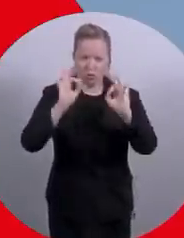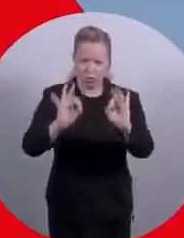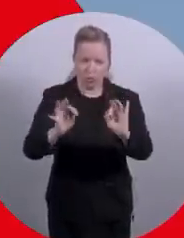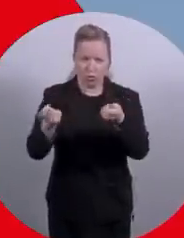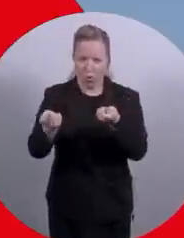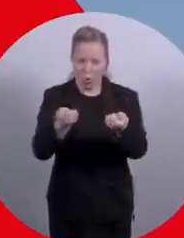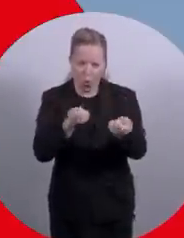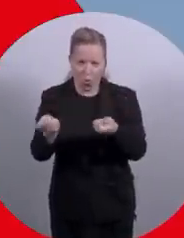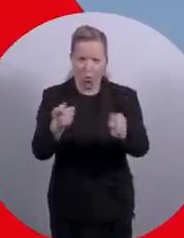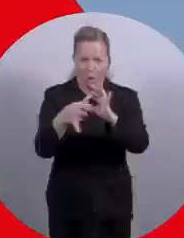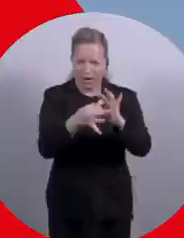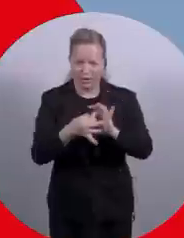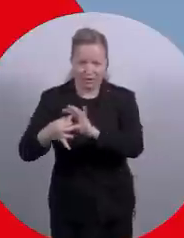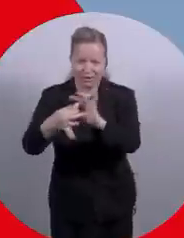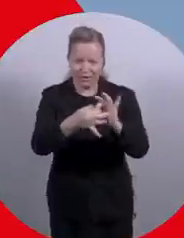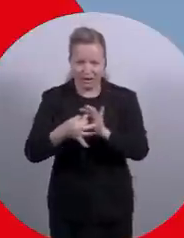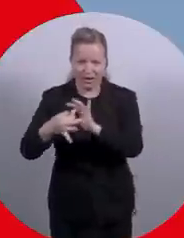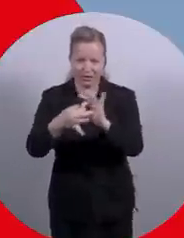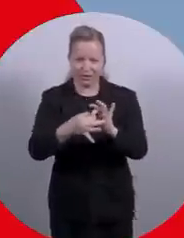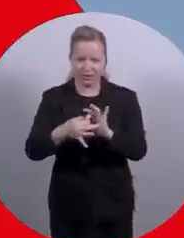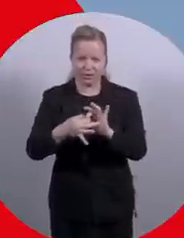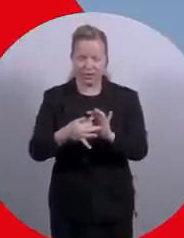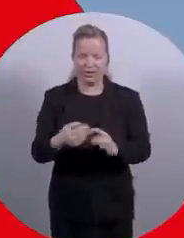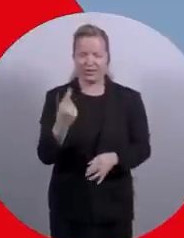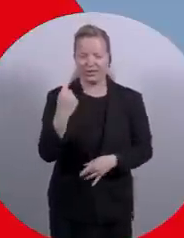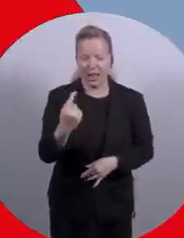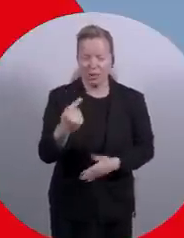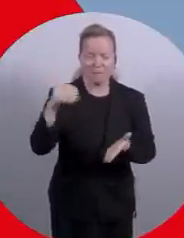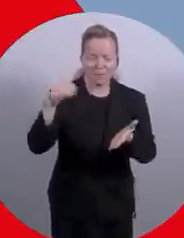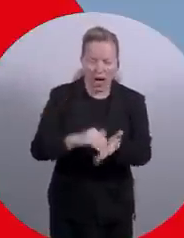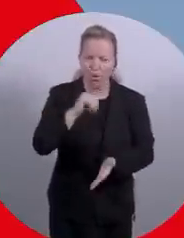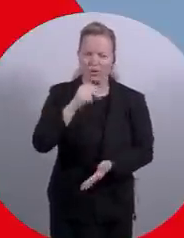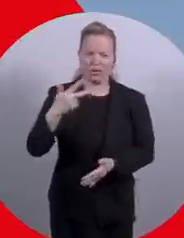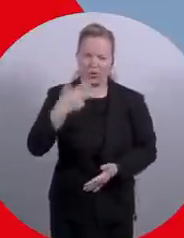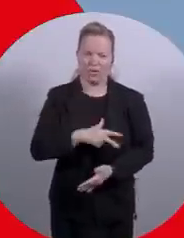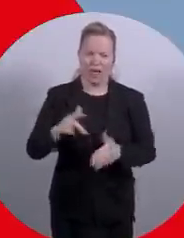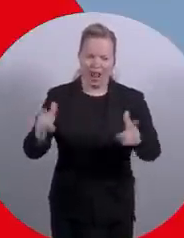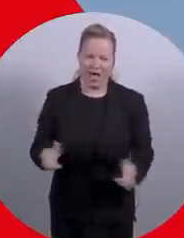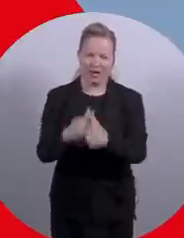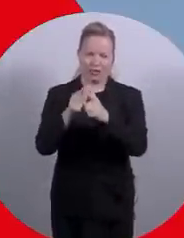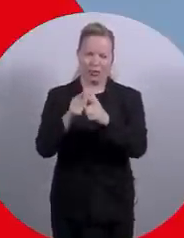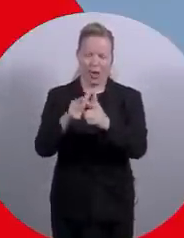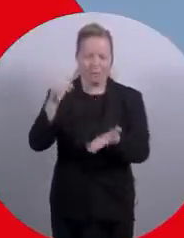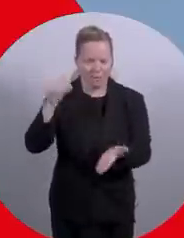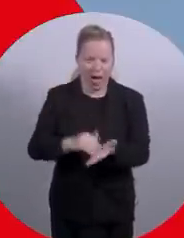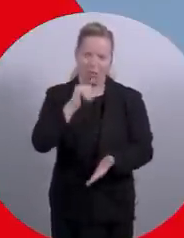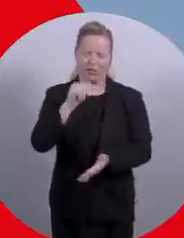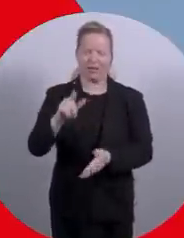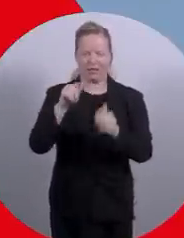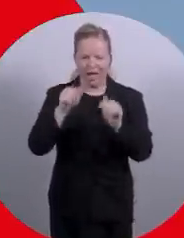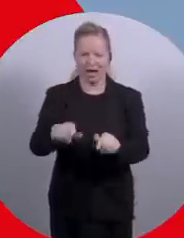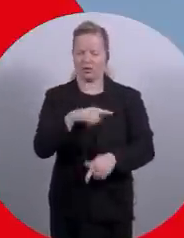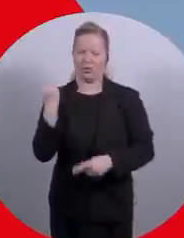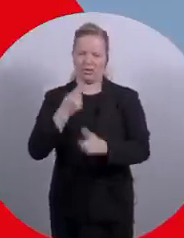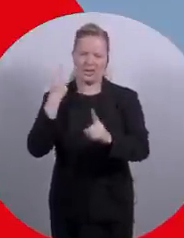dass sie keine Sozialleistungen brauchen das muss unser Ziel sein